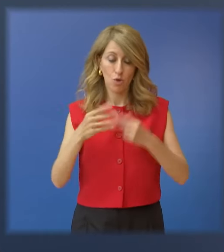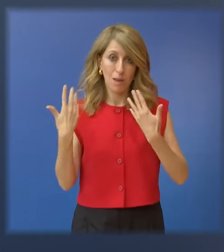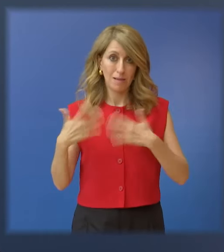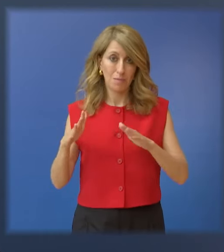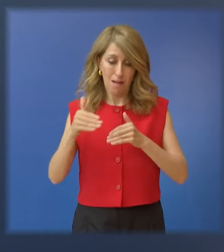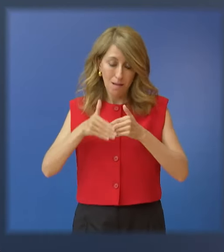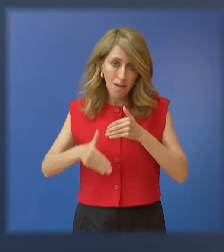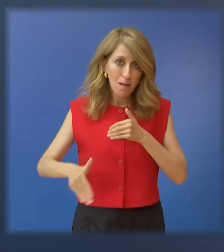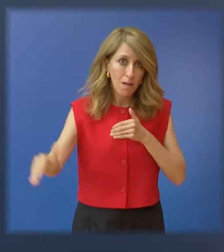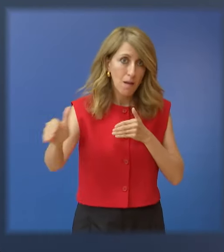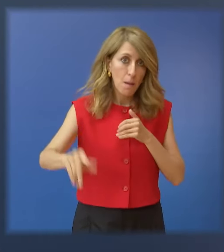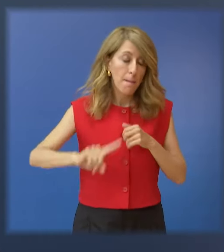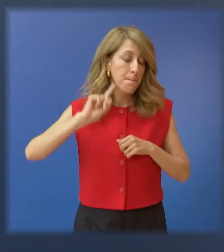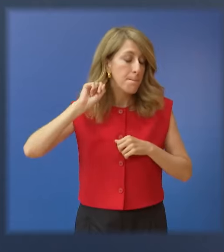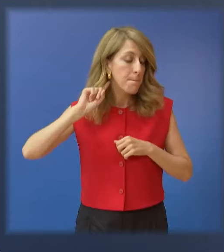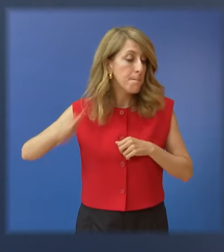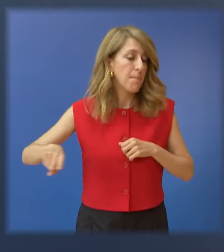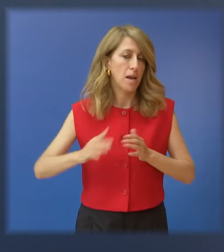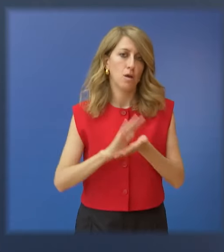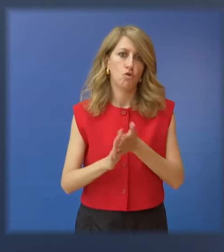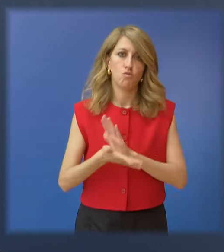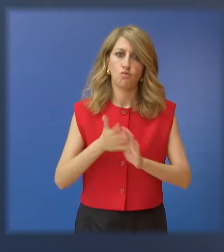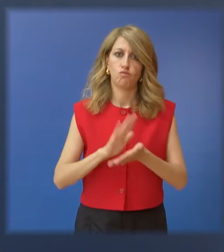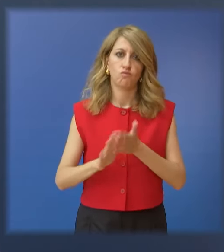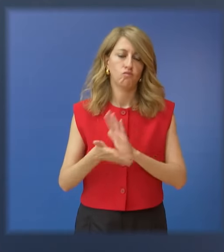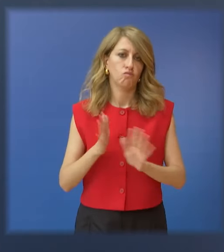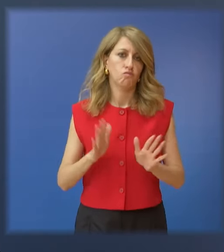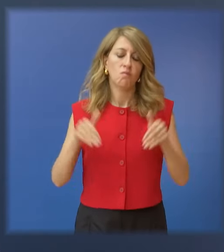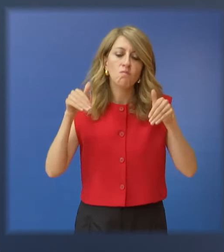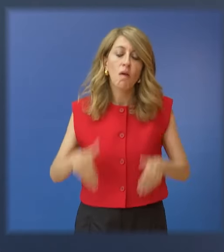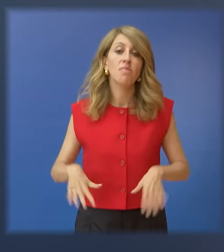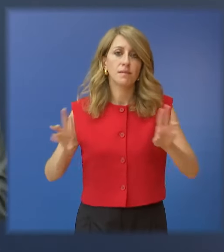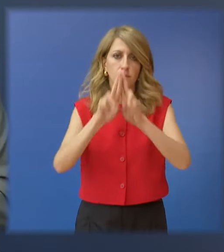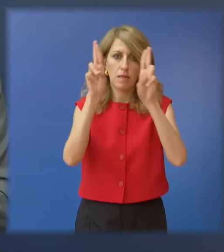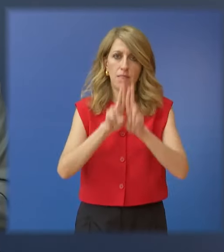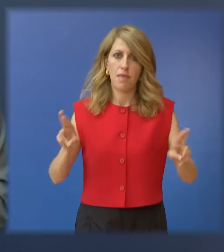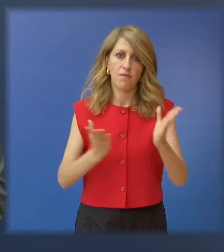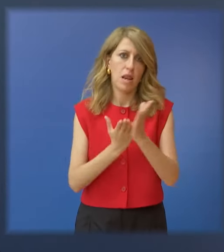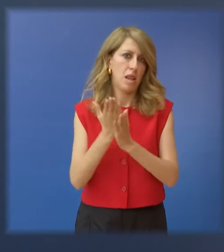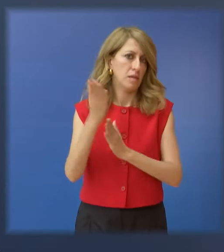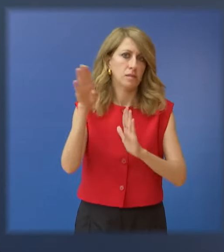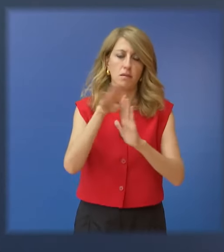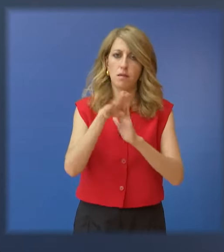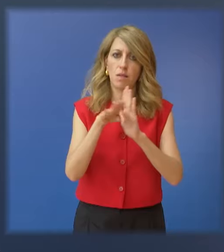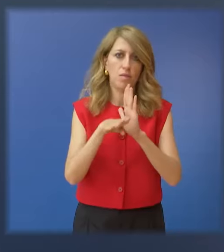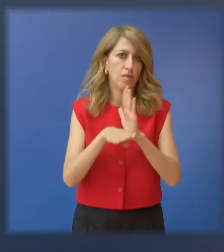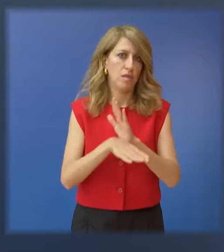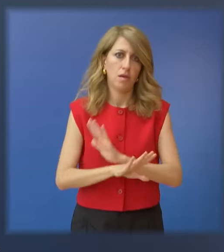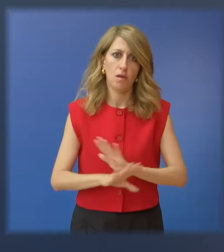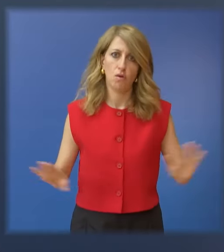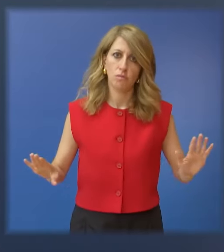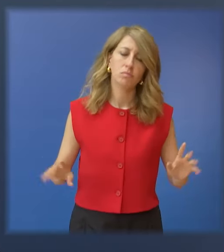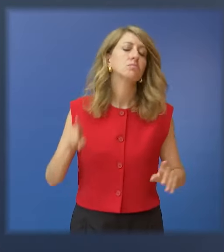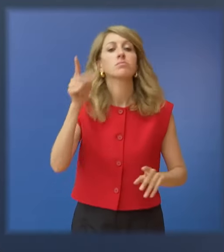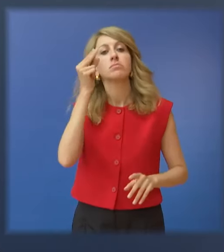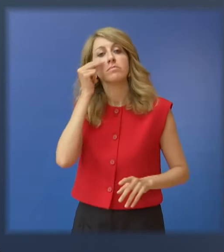αντίκειται στο διεθνές δίκαιο δεν υπάρχει σεβασμός στην υποχρέωση για την ργ